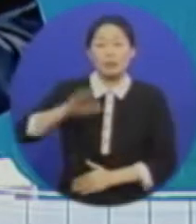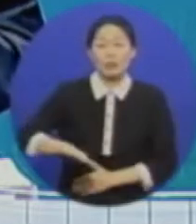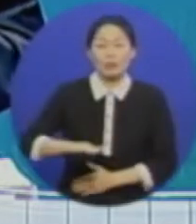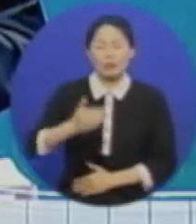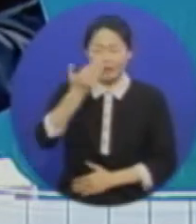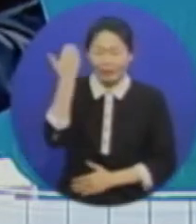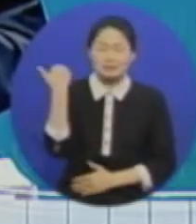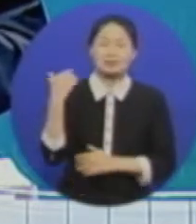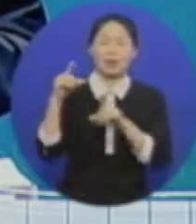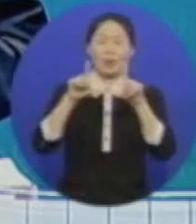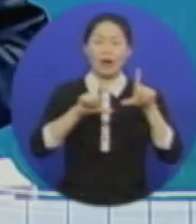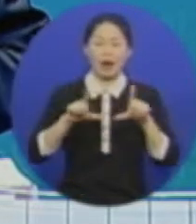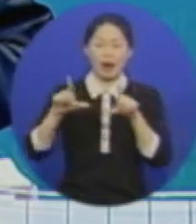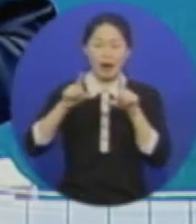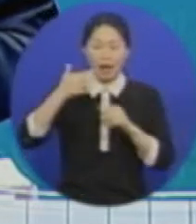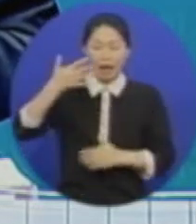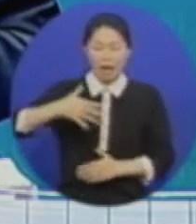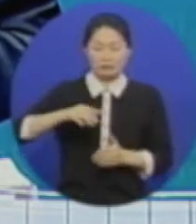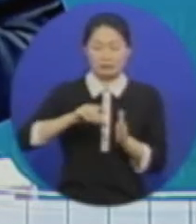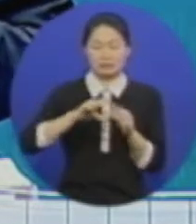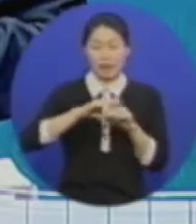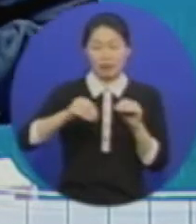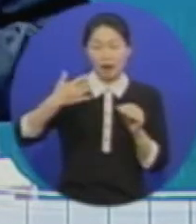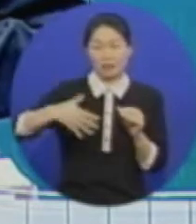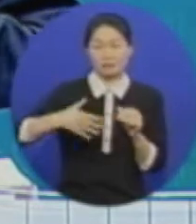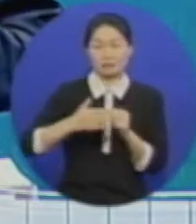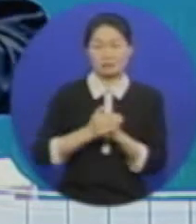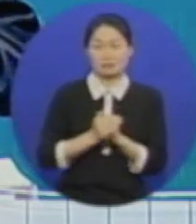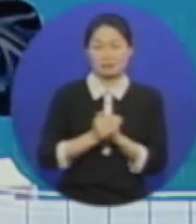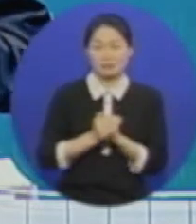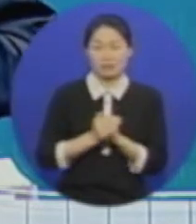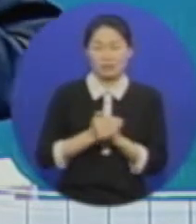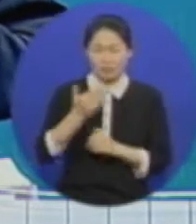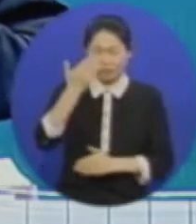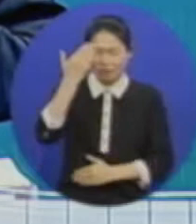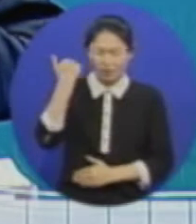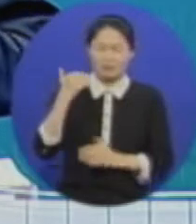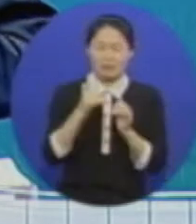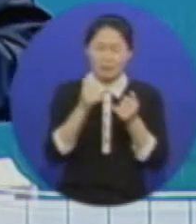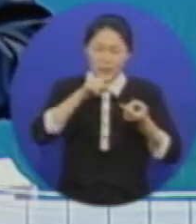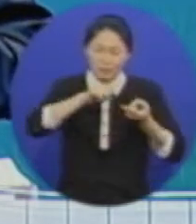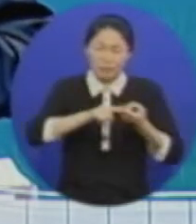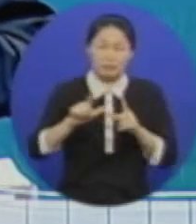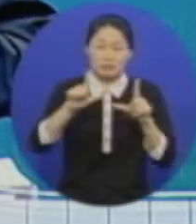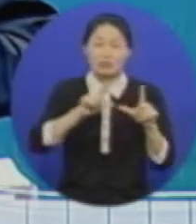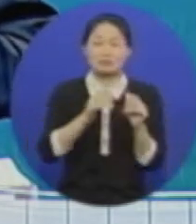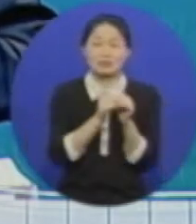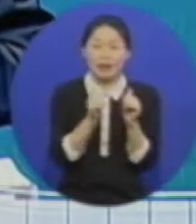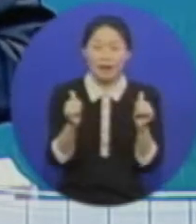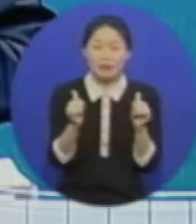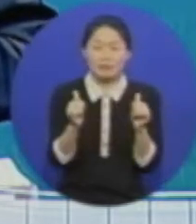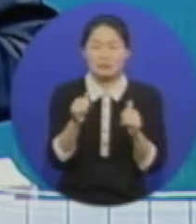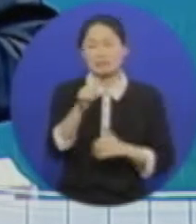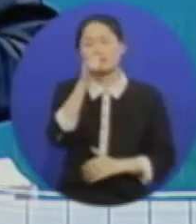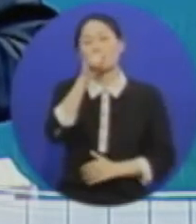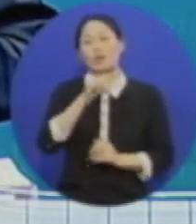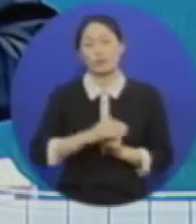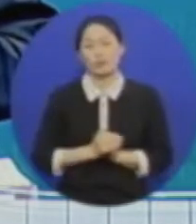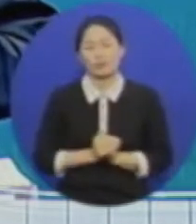생활 아직도 해결 못하고 여전히 옛사람 그대로 사는 분들이 있으세요